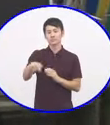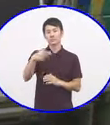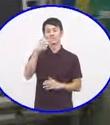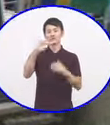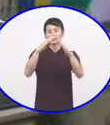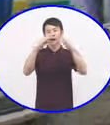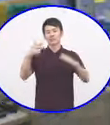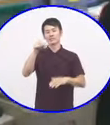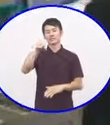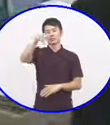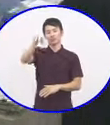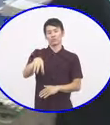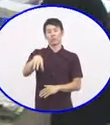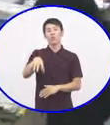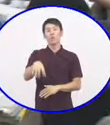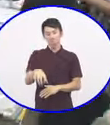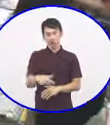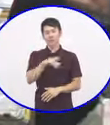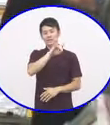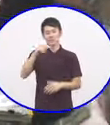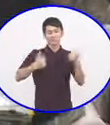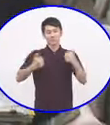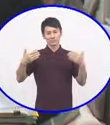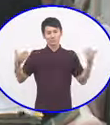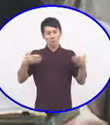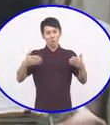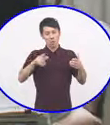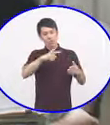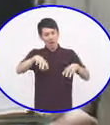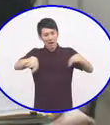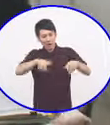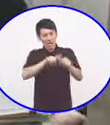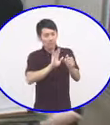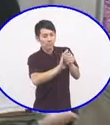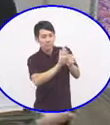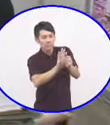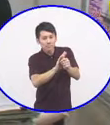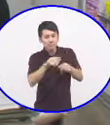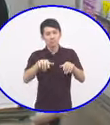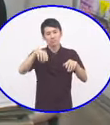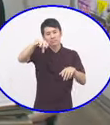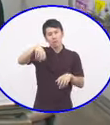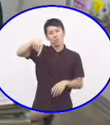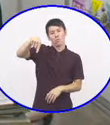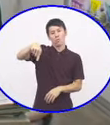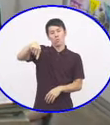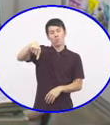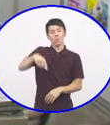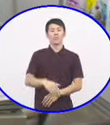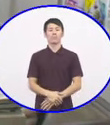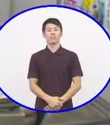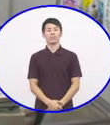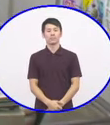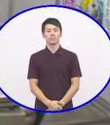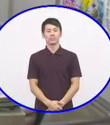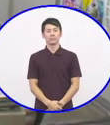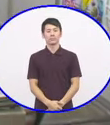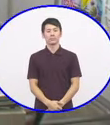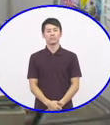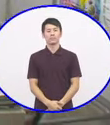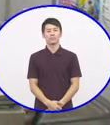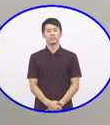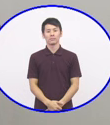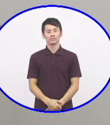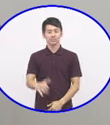ここが司会事務局です。司会議員の仕事をサポートするために職員が働いているところだよ。